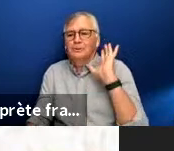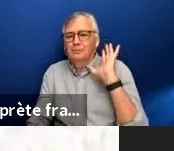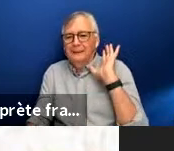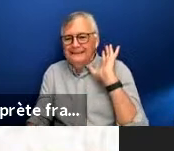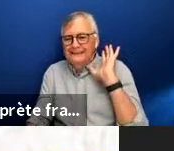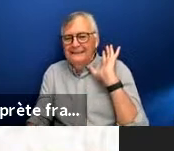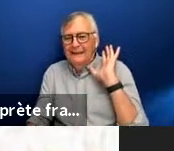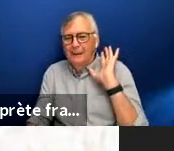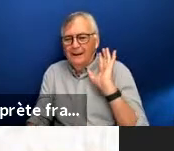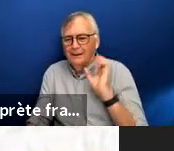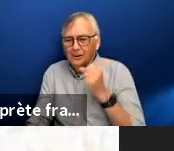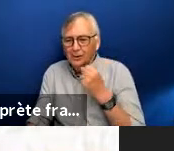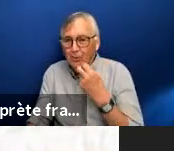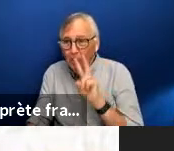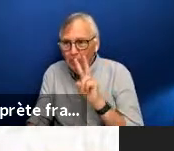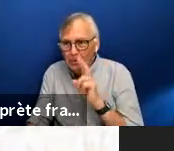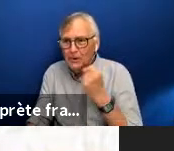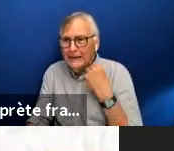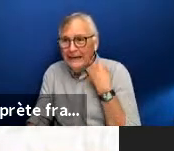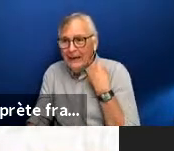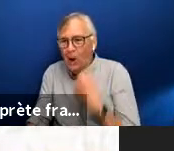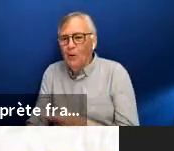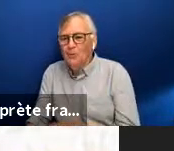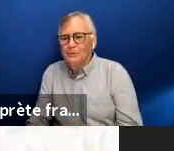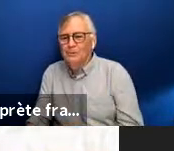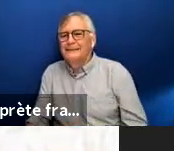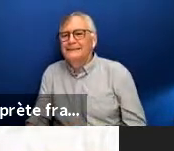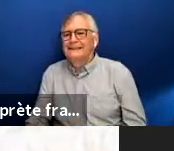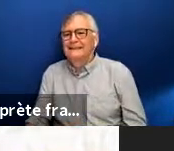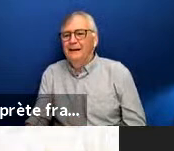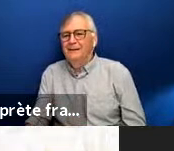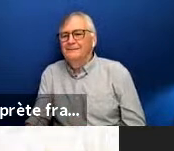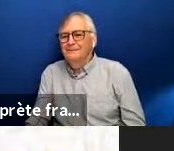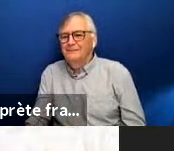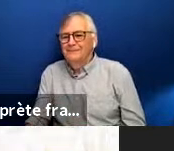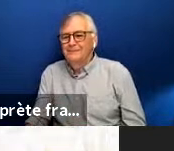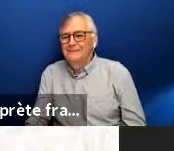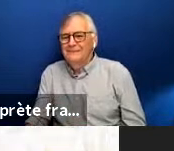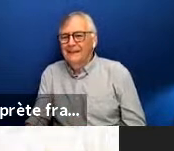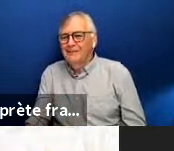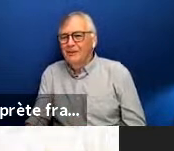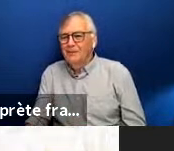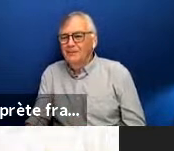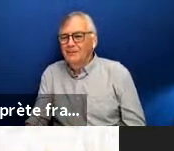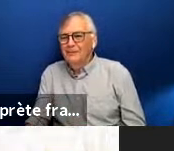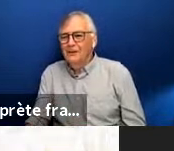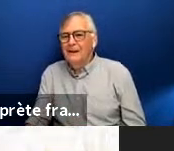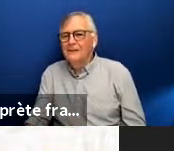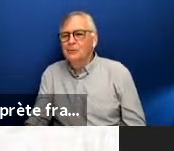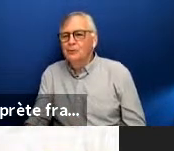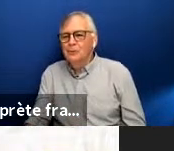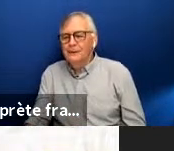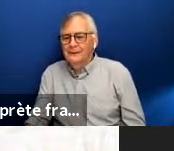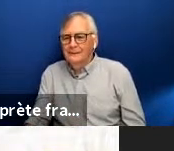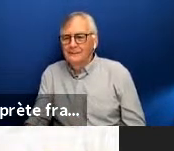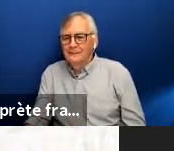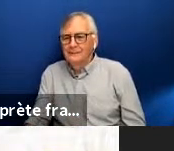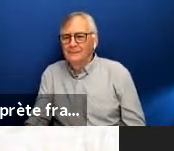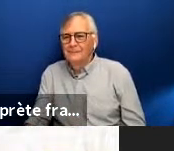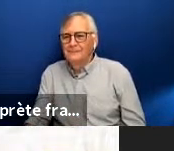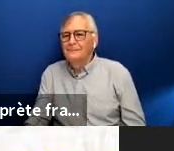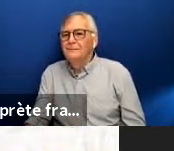2h11 précisément. 2h11 précisément. Ça va? Donc, à tout de suite.